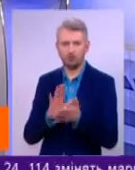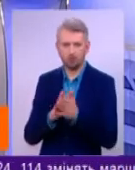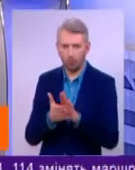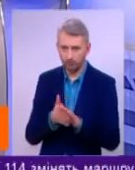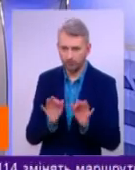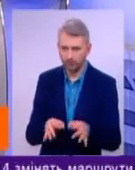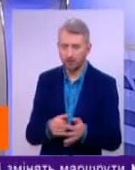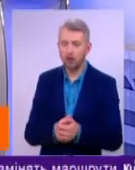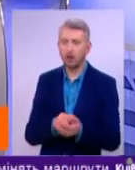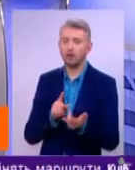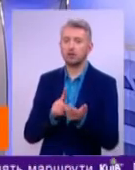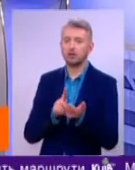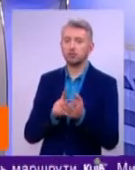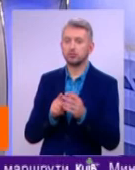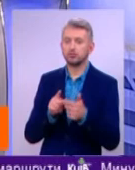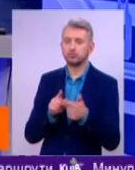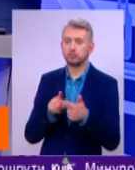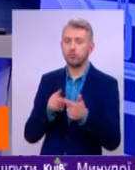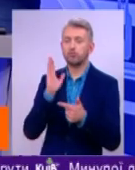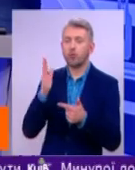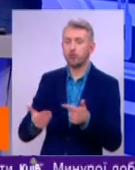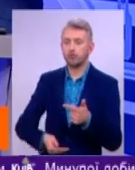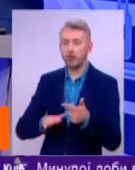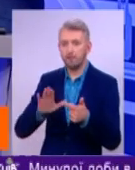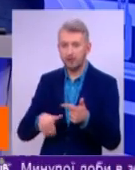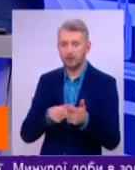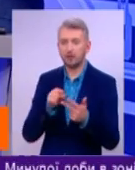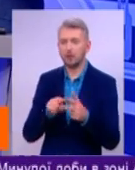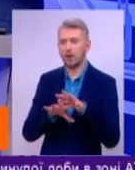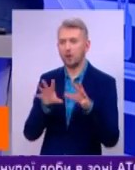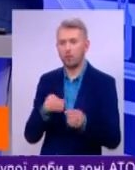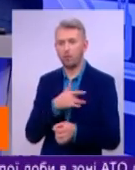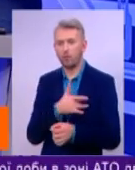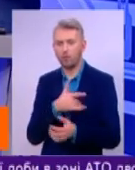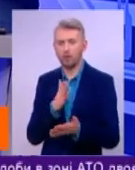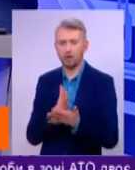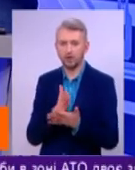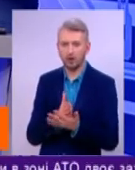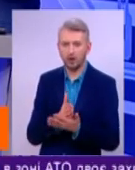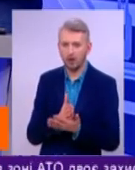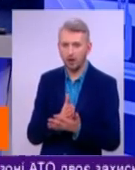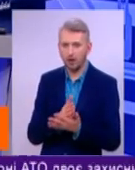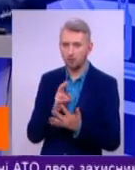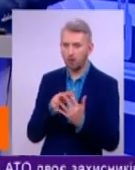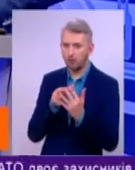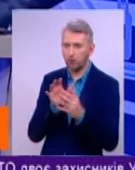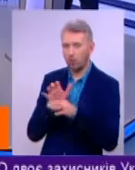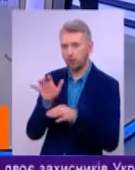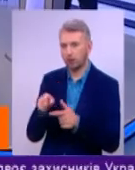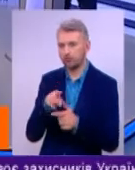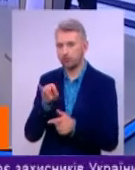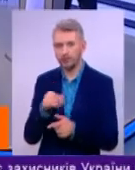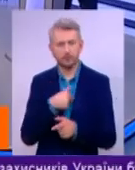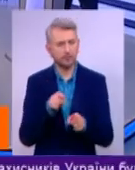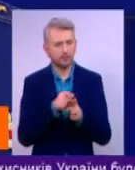умов, подальшого вже свого життя після, і загалом побоювання є, ось чи не відправлять на передову. Я тут би так